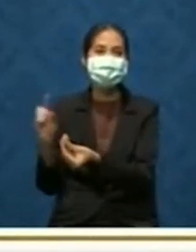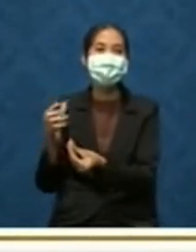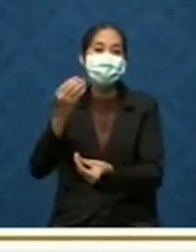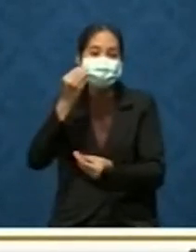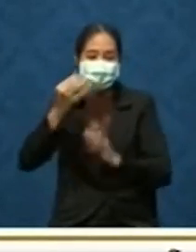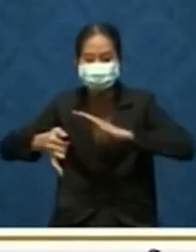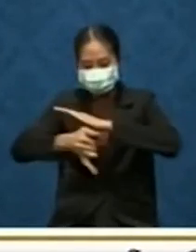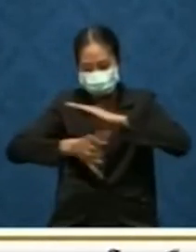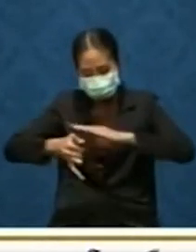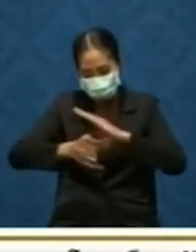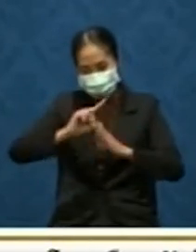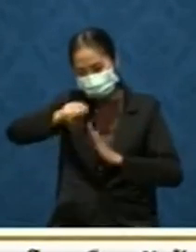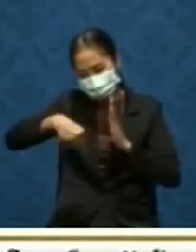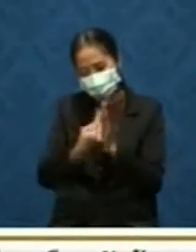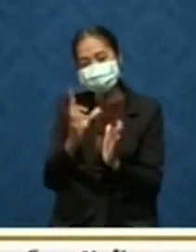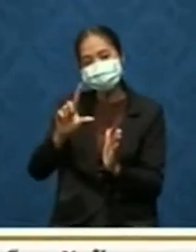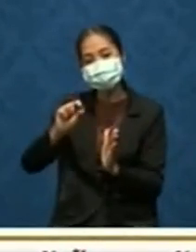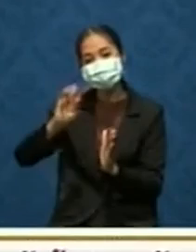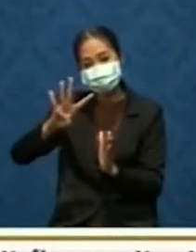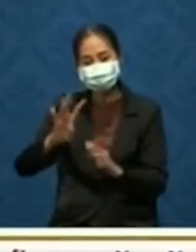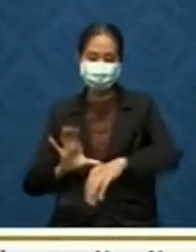ชั่วโมงในกรณีที่มีอีก am